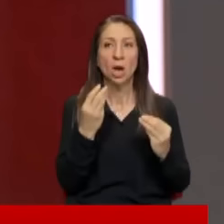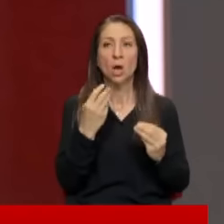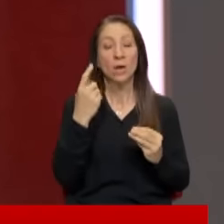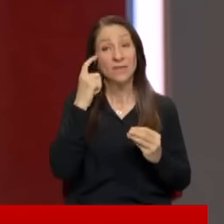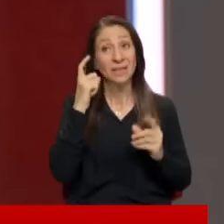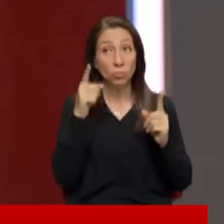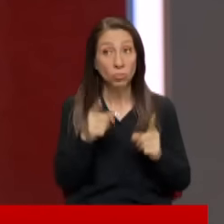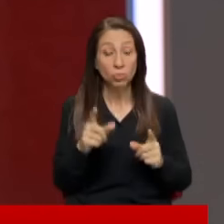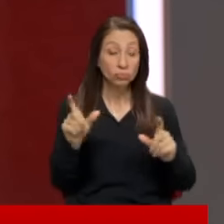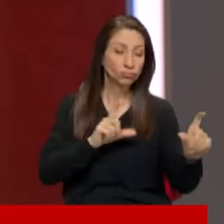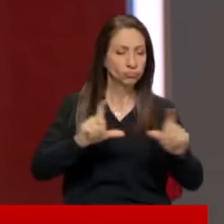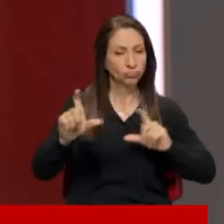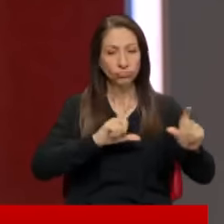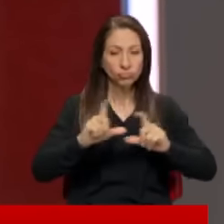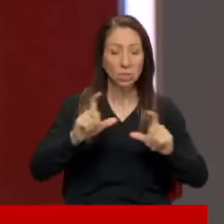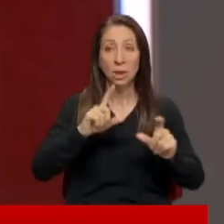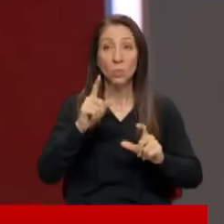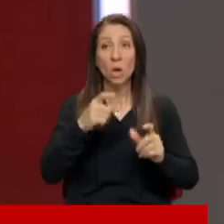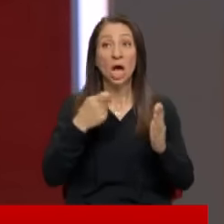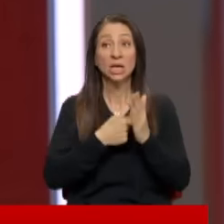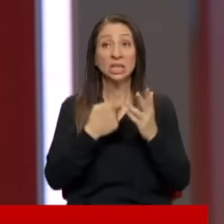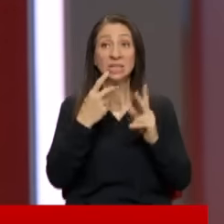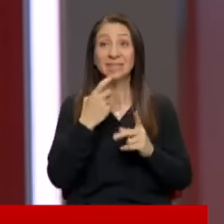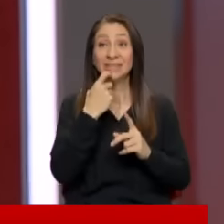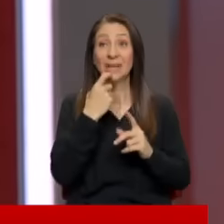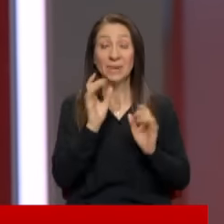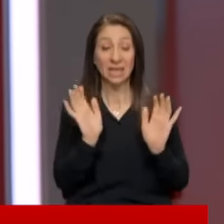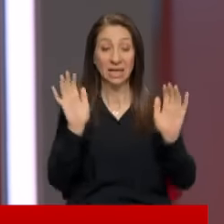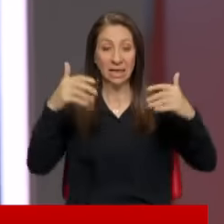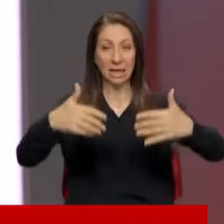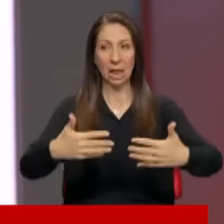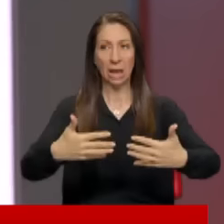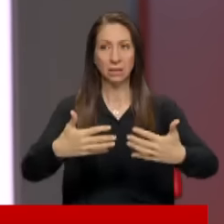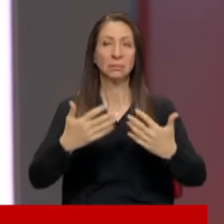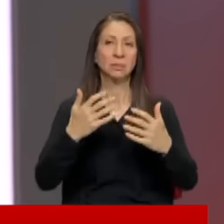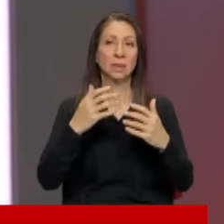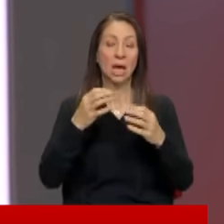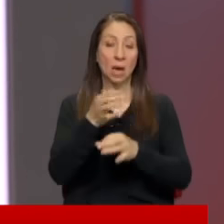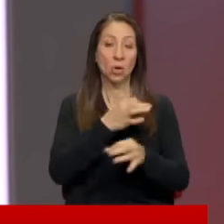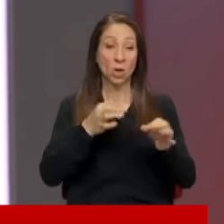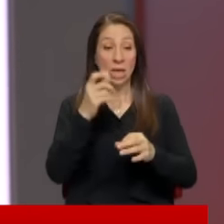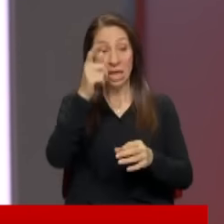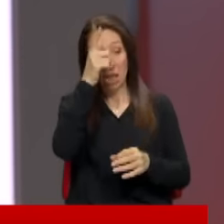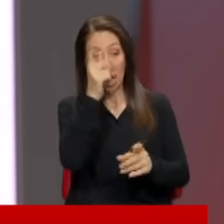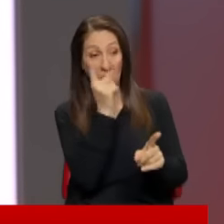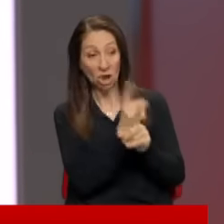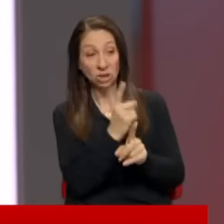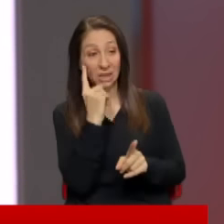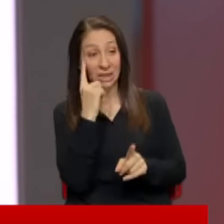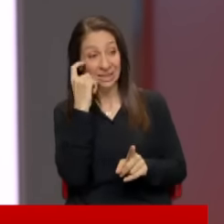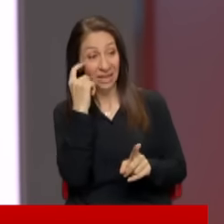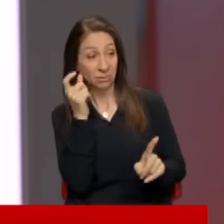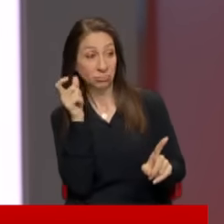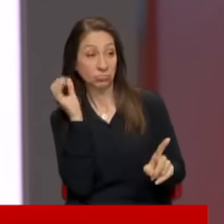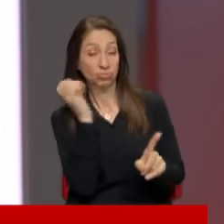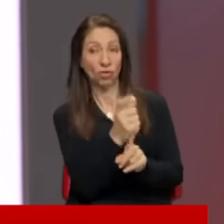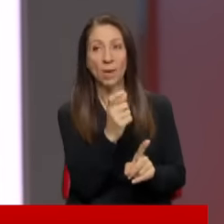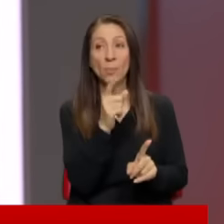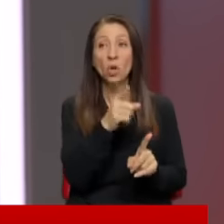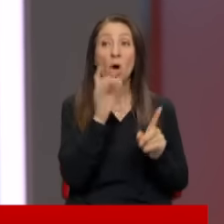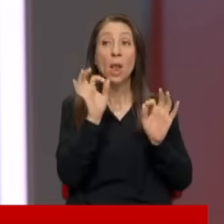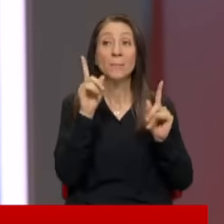bu. Hatta verecekleri karşılığın adını bile açıkladılar. Demir Kalkan harekatı olacakmış. İran'a karşı İsrail'in yapacağı hamle. Fakat şurada